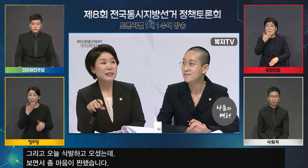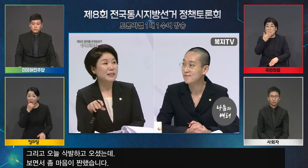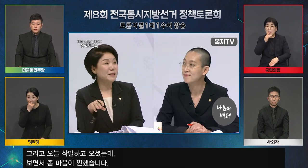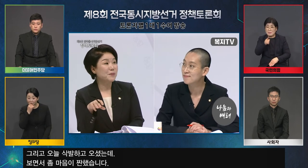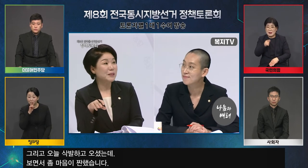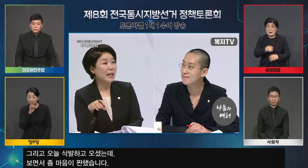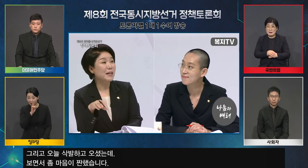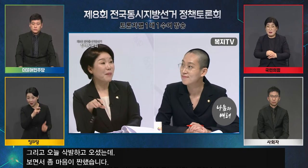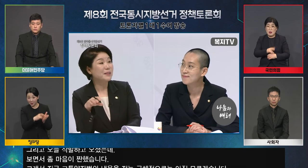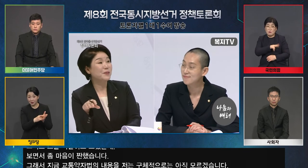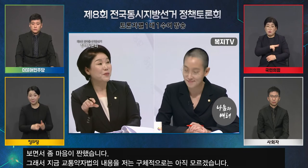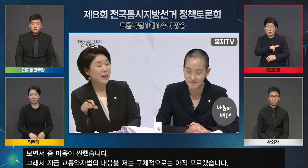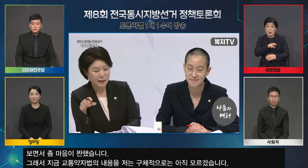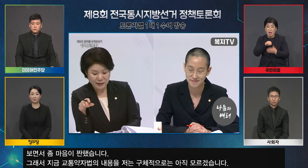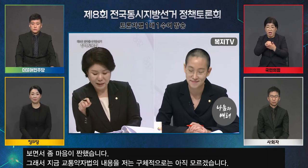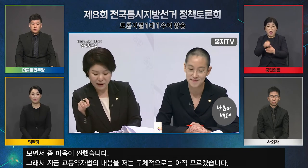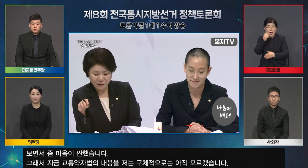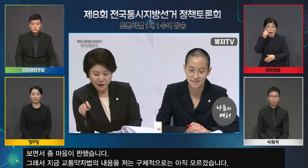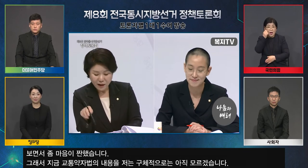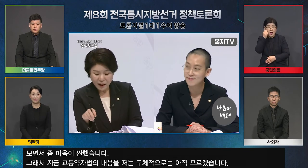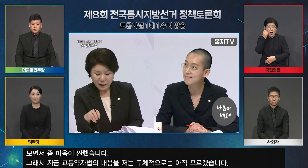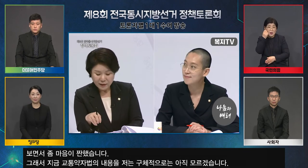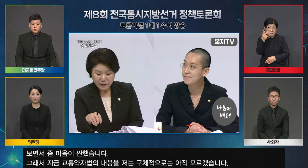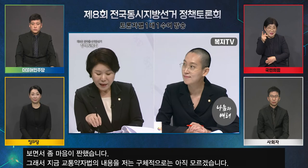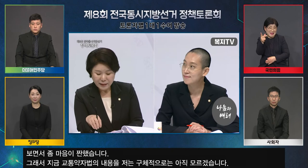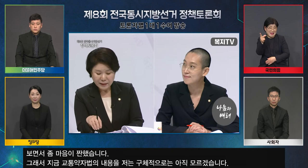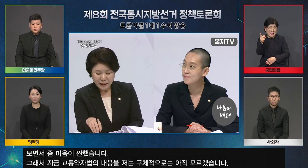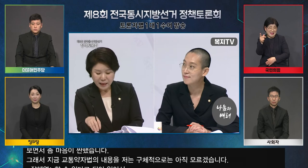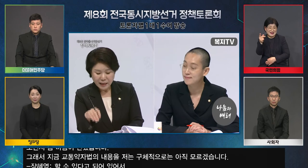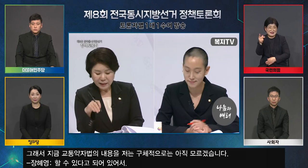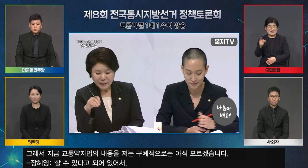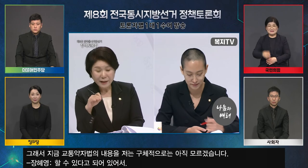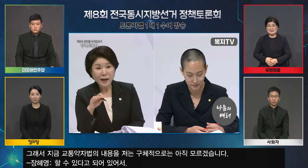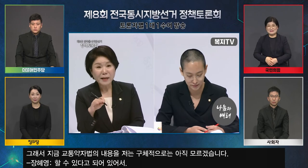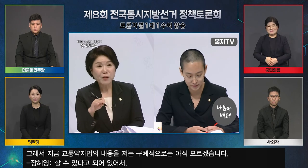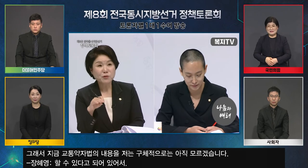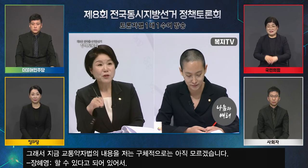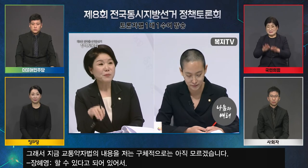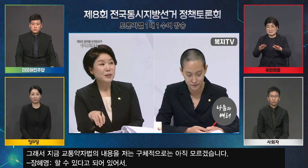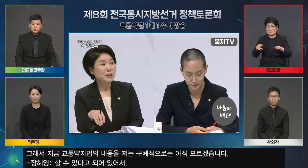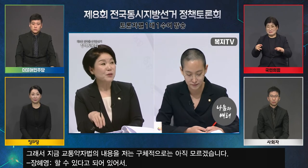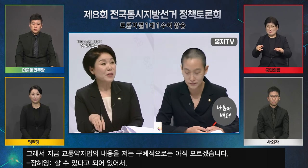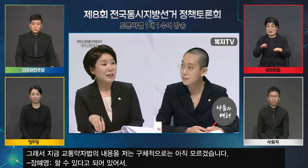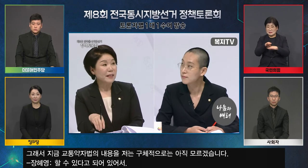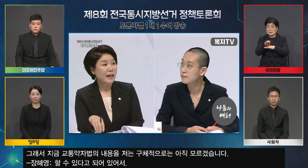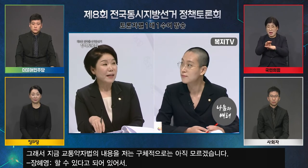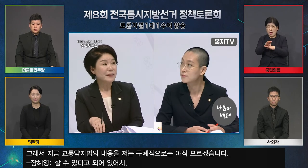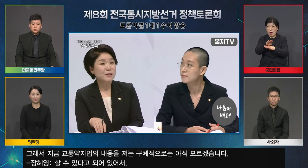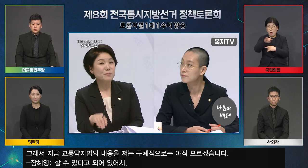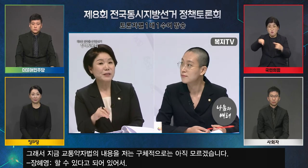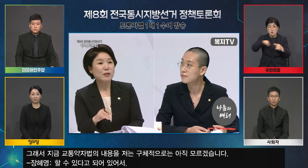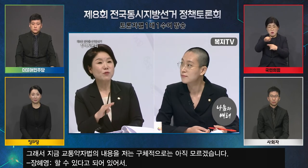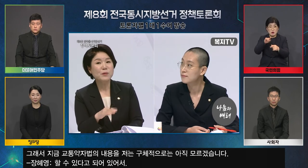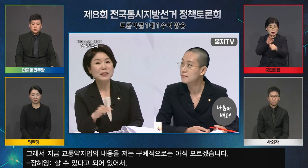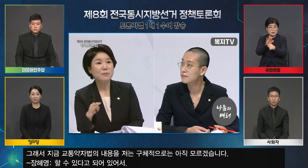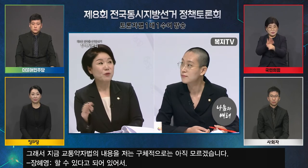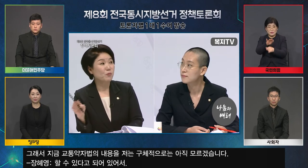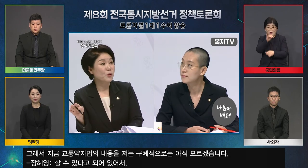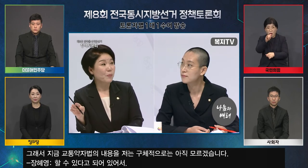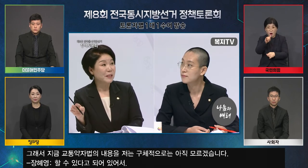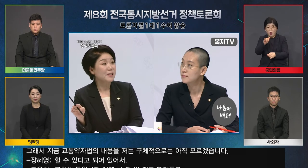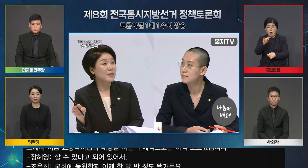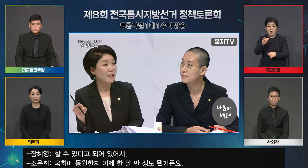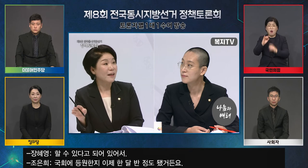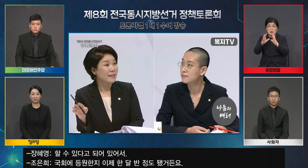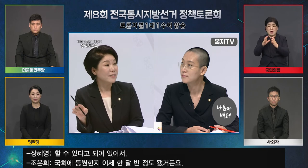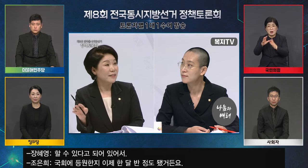등원한 지 지금 한 달 반 정도 됐거든요. 그런데 이제 차량의 운영비를 지원하는데 지금 국비시비,